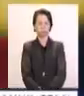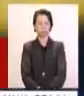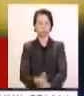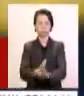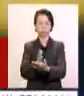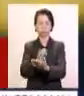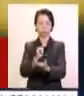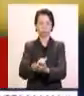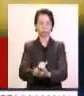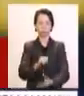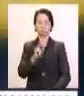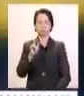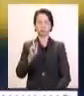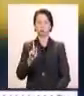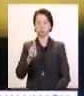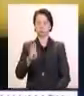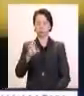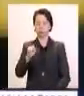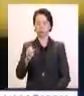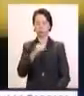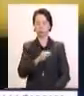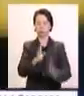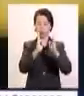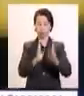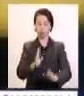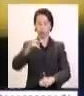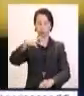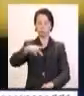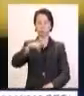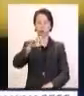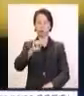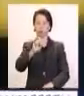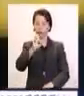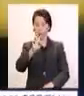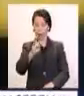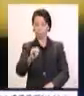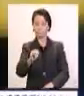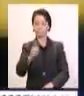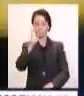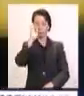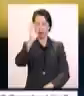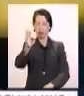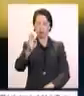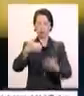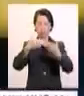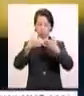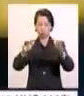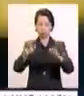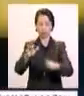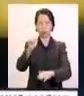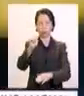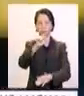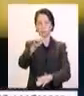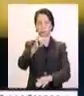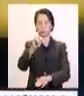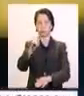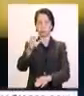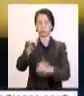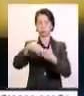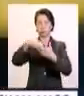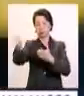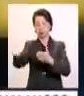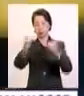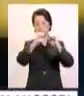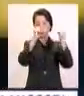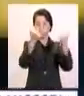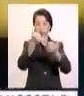Sementara itu, Kementerian Belia dan Sukan KBS dan Perbadanan Stadium Malaysia PSM akan membuka Azziata Arena di sebelah Stadium Bukit